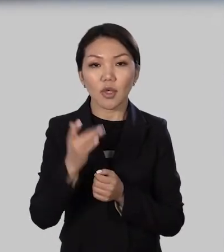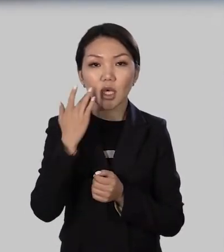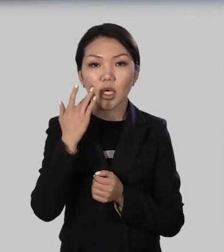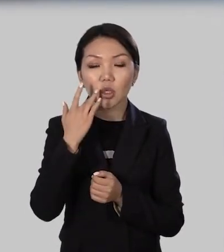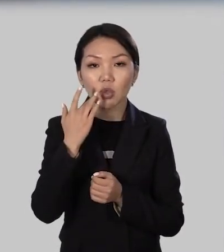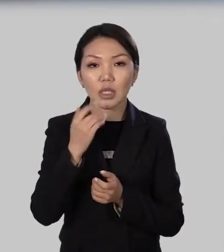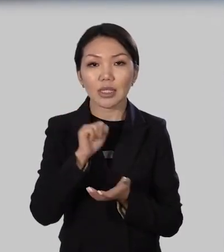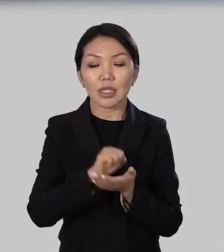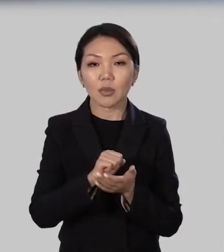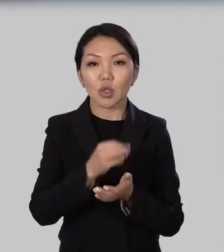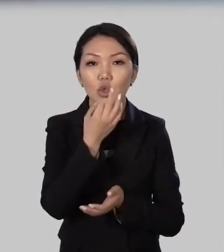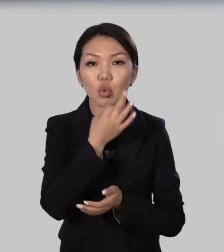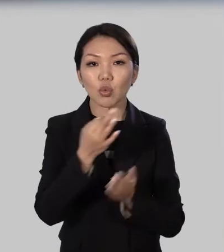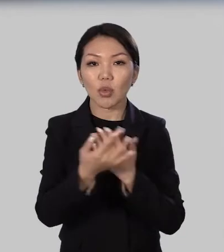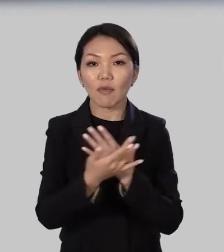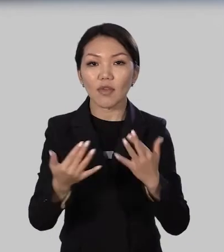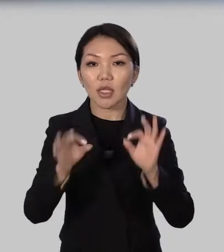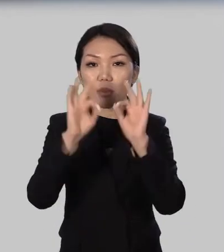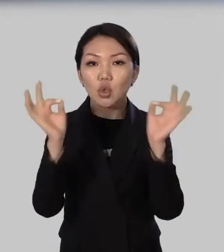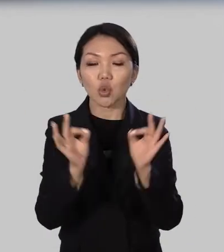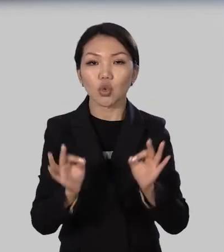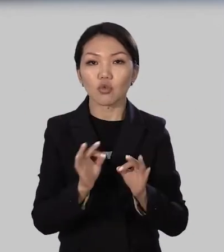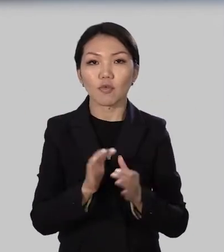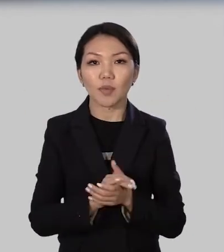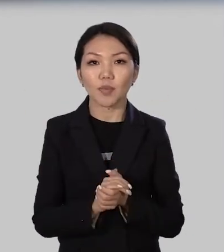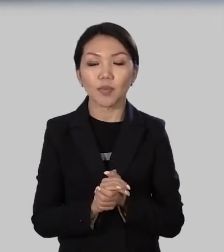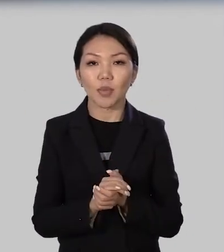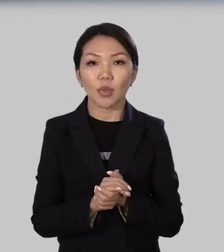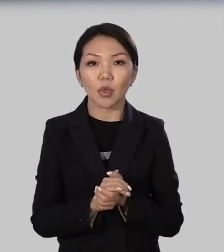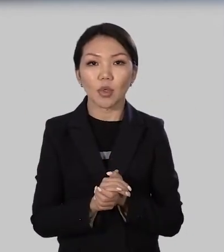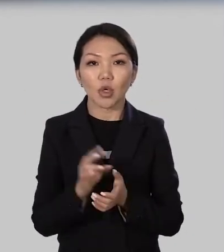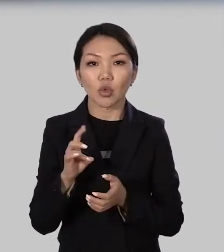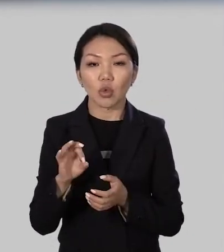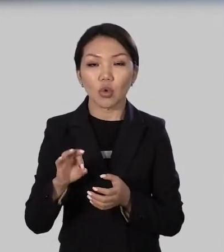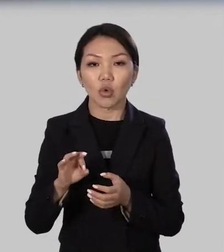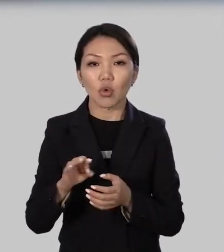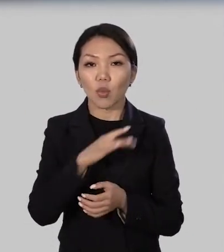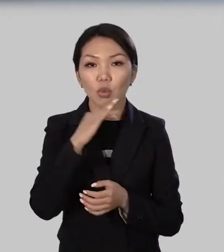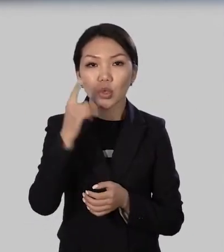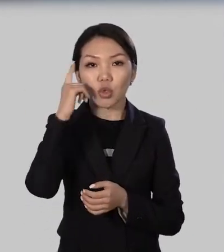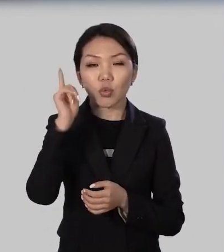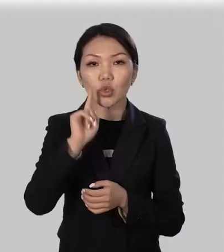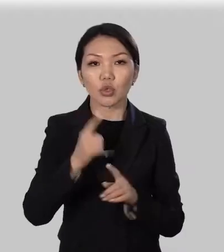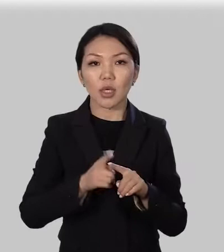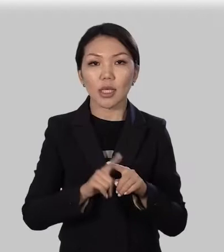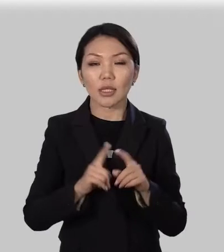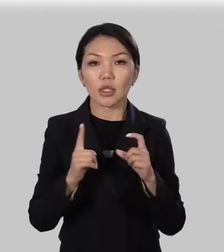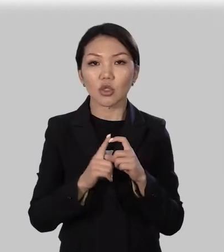видом искусства. Хотя для большинства людей это определение в первую очередь ассоциируется со словом «живописец».